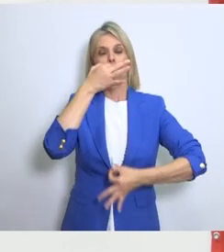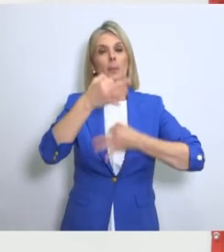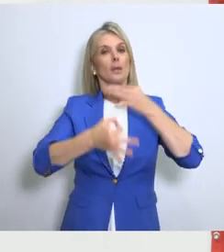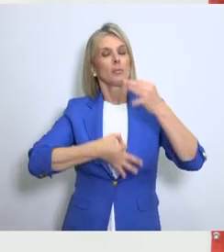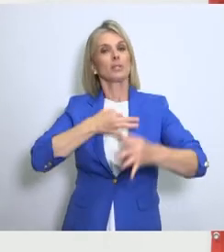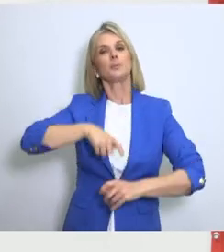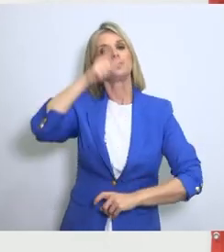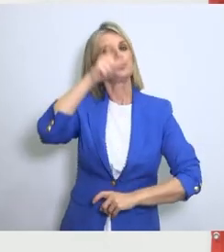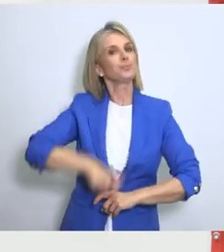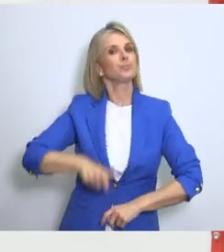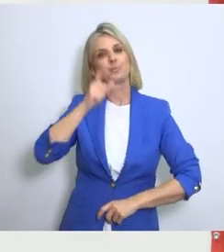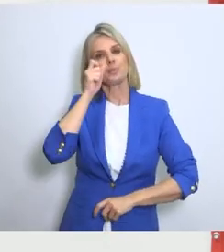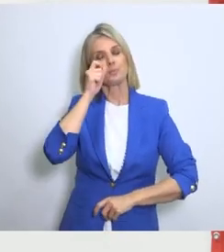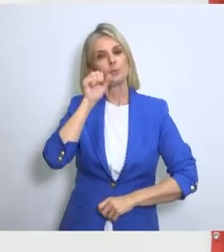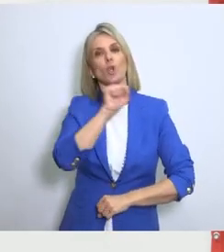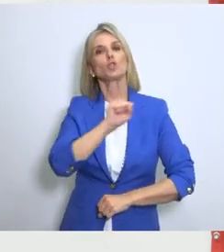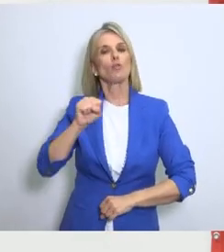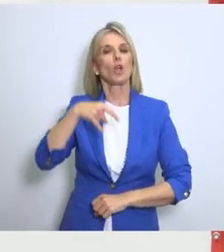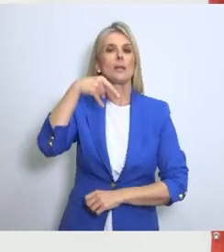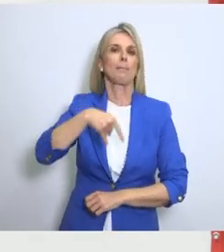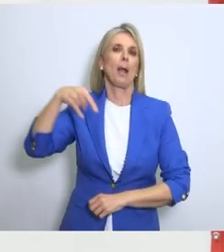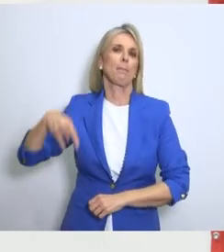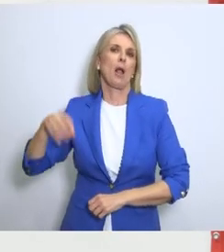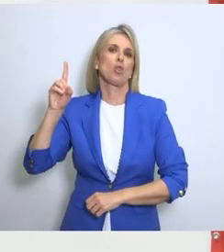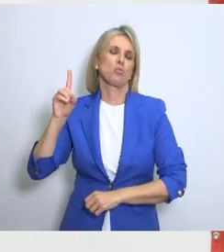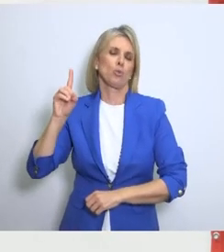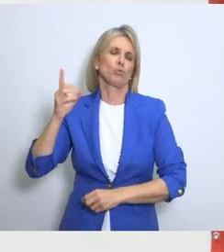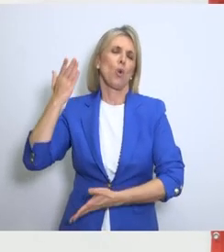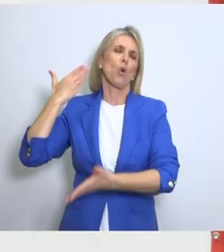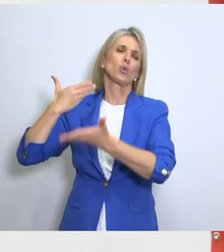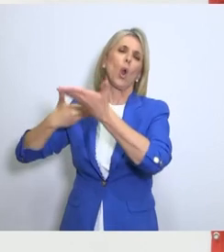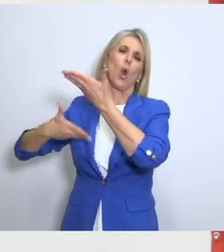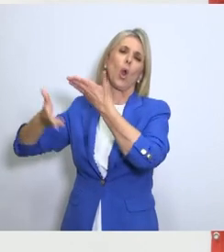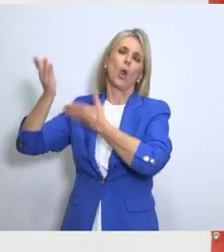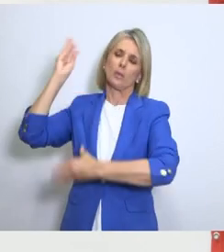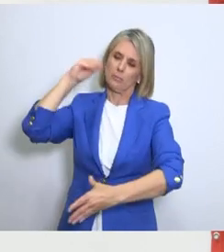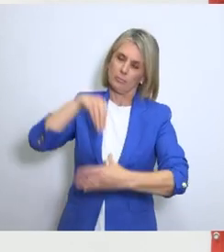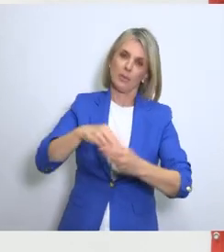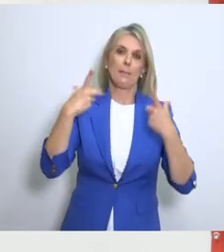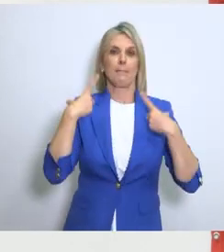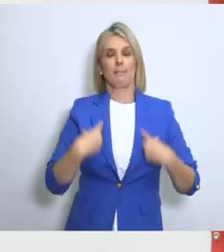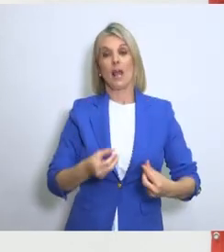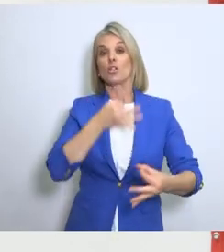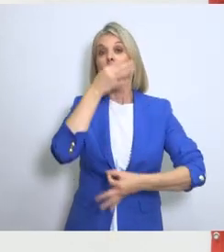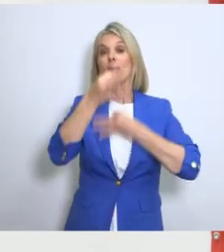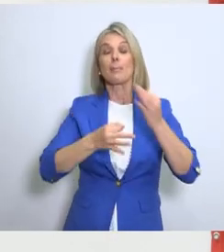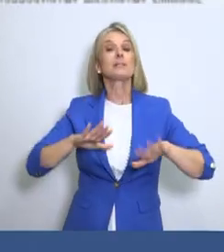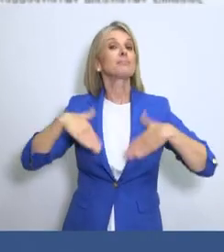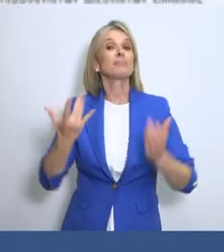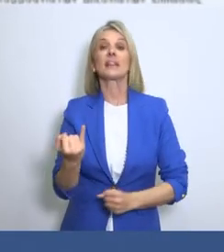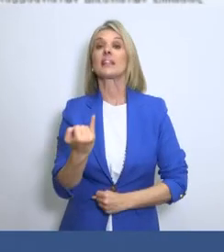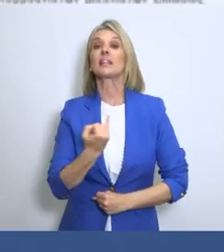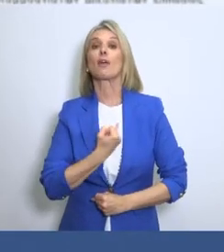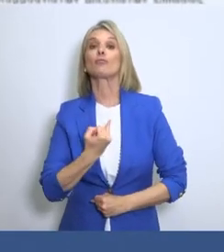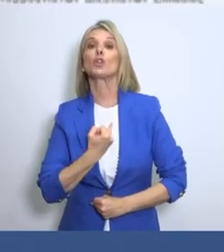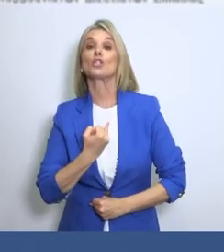θα μιλήσει ο σύντροφος Σοφρόνης Παπαδόπουλος, ιστορικός στέλεχος της ΟΚΔΕ, ο οποίος θα μας μιλήσει για την ταυτότητα και τη